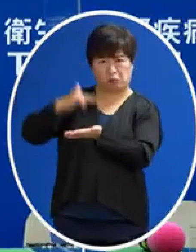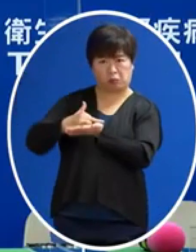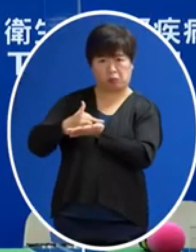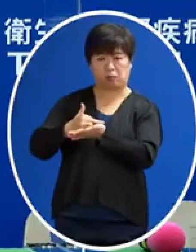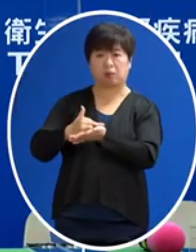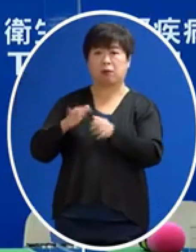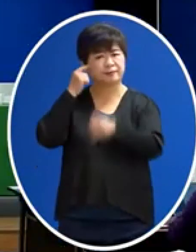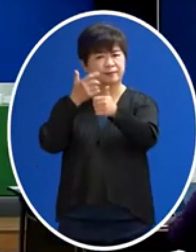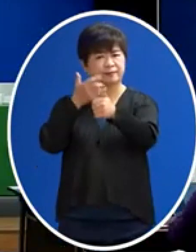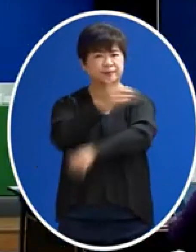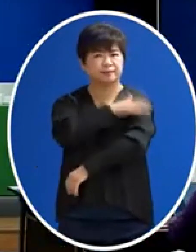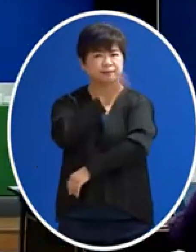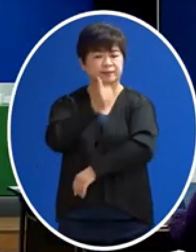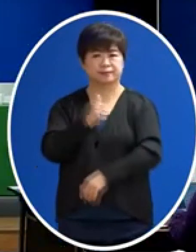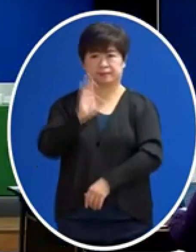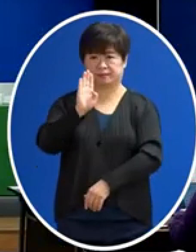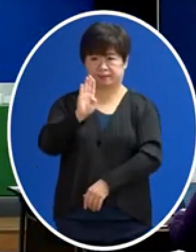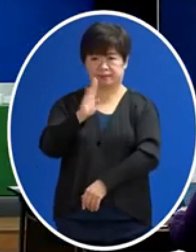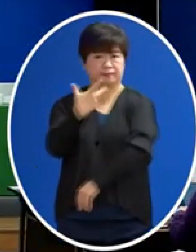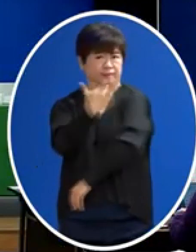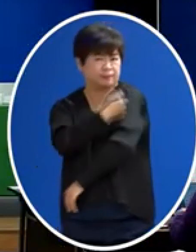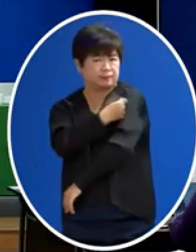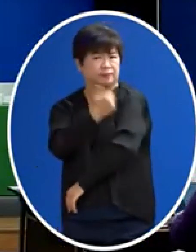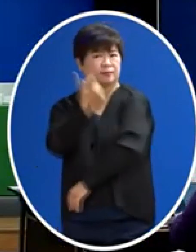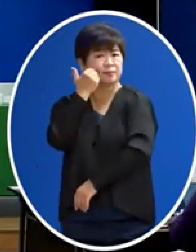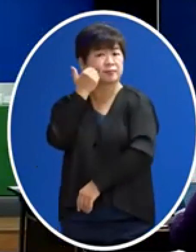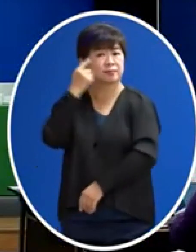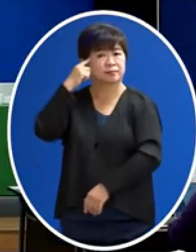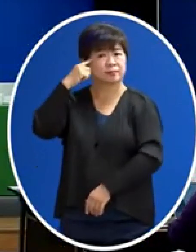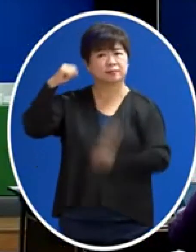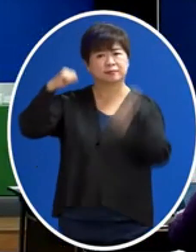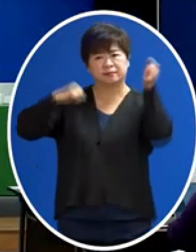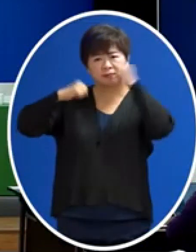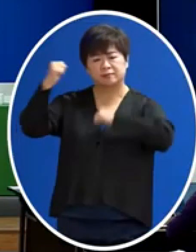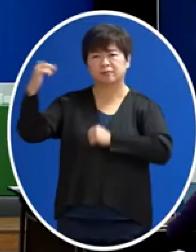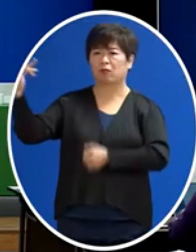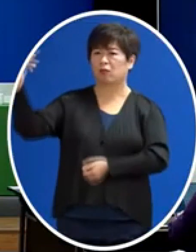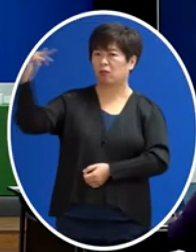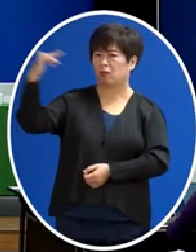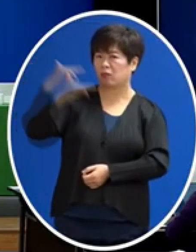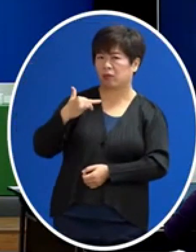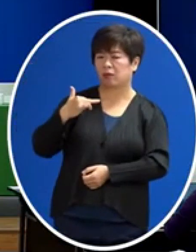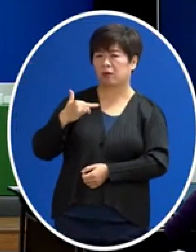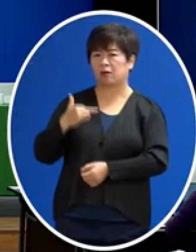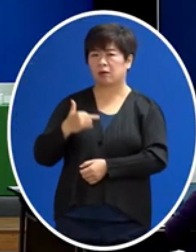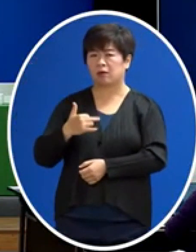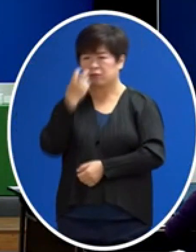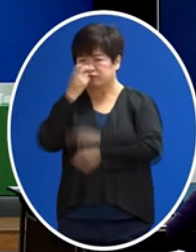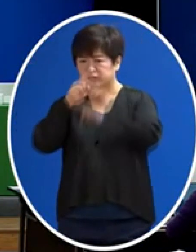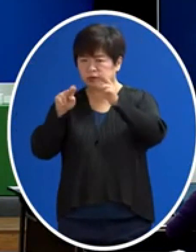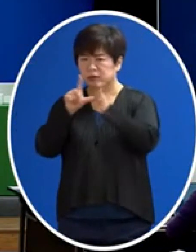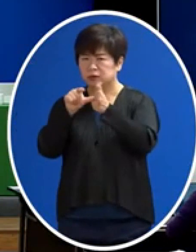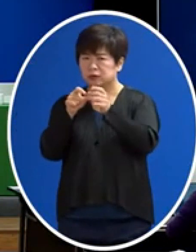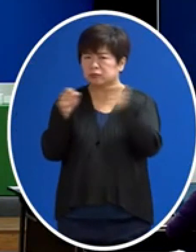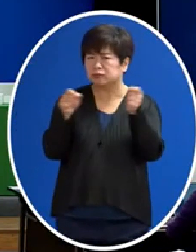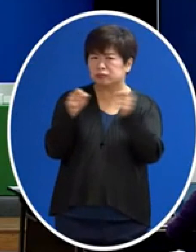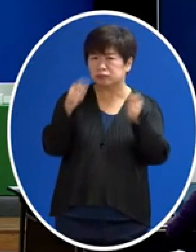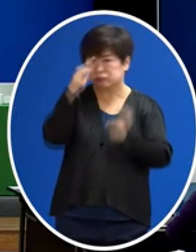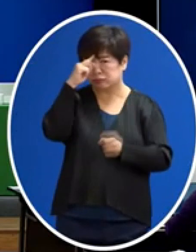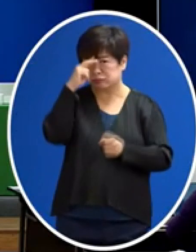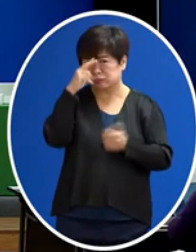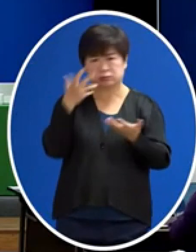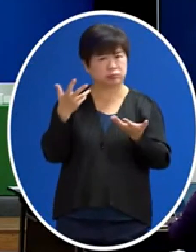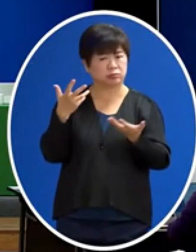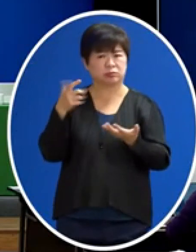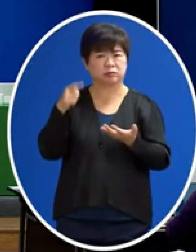经起飞了哈。 BNT 疫苗如果说在明天早上的时候会到的话，封签检验的时间大概多长？那有说目